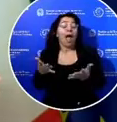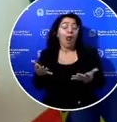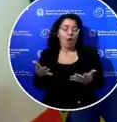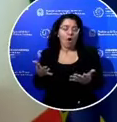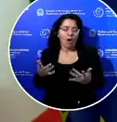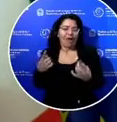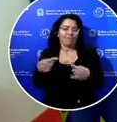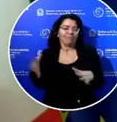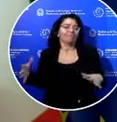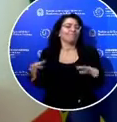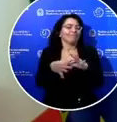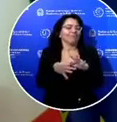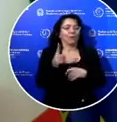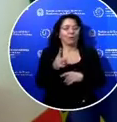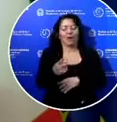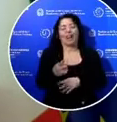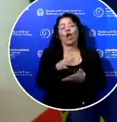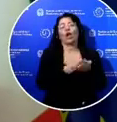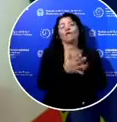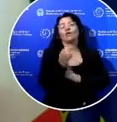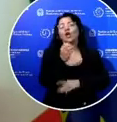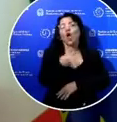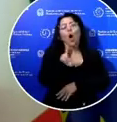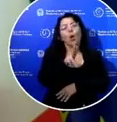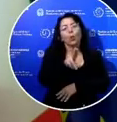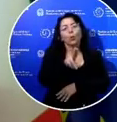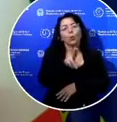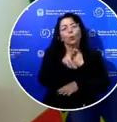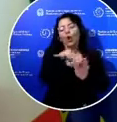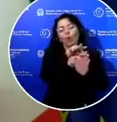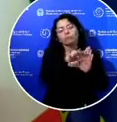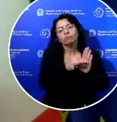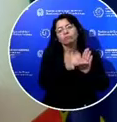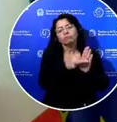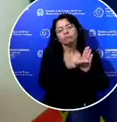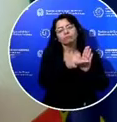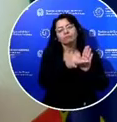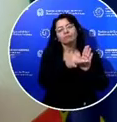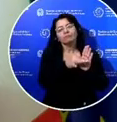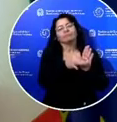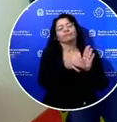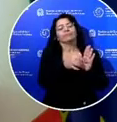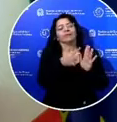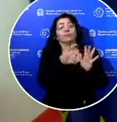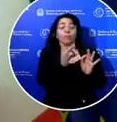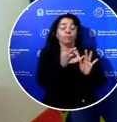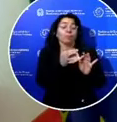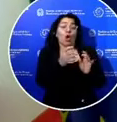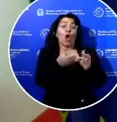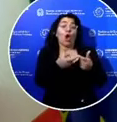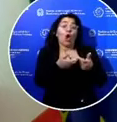ancora la Convenzione ONU, in particolare i lavori che vengono effettuati